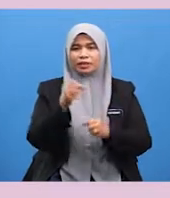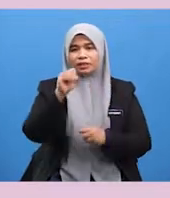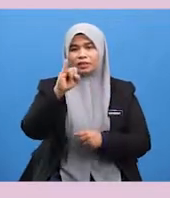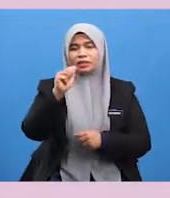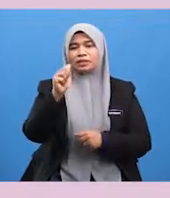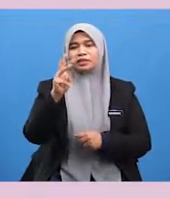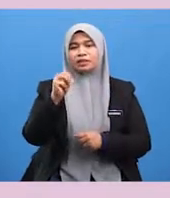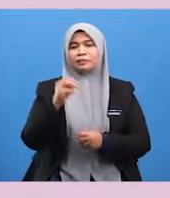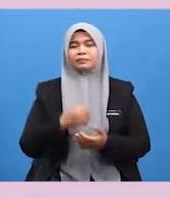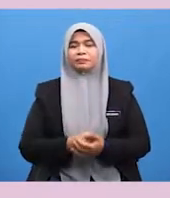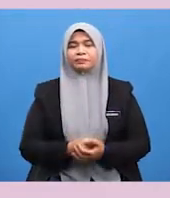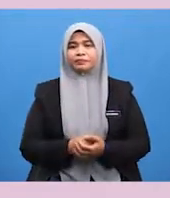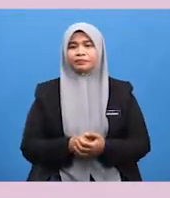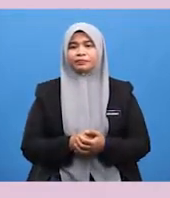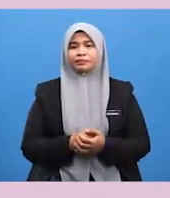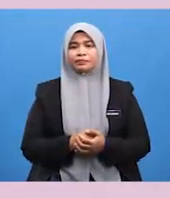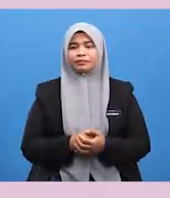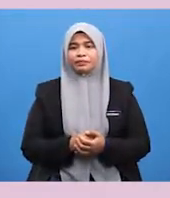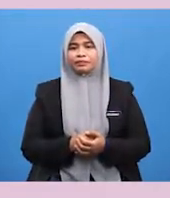yang paling nyata.